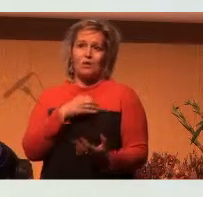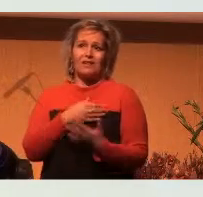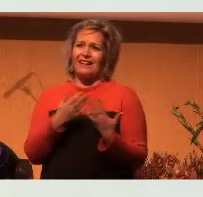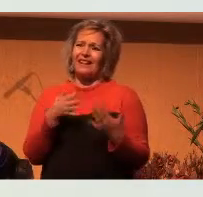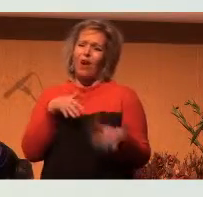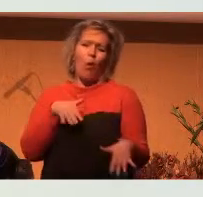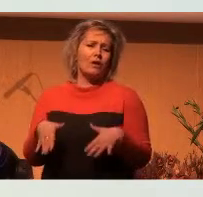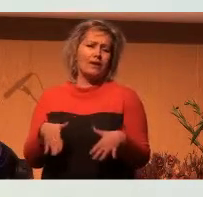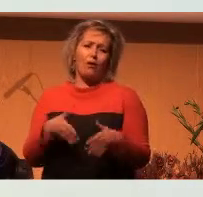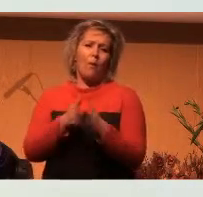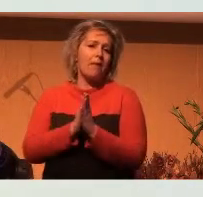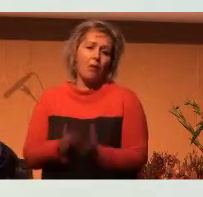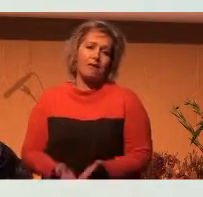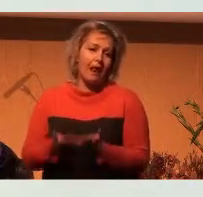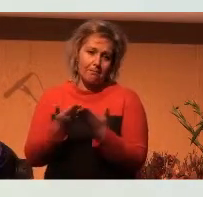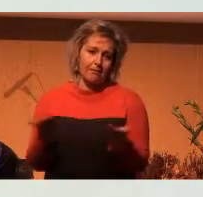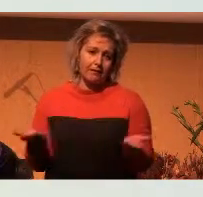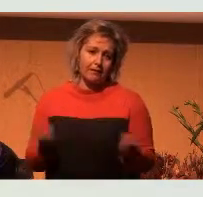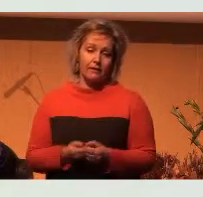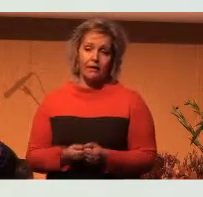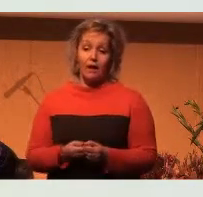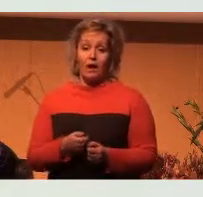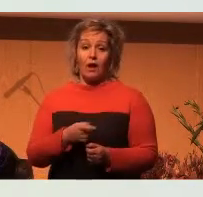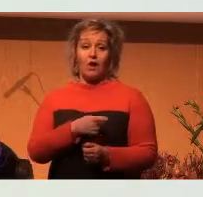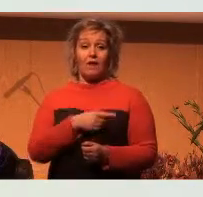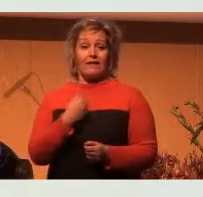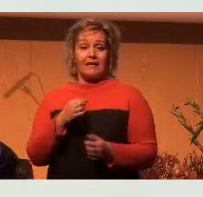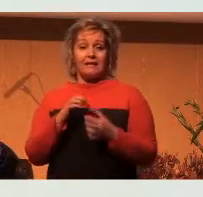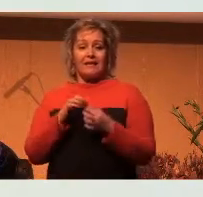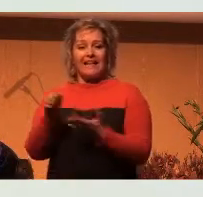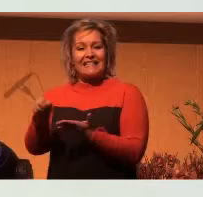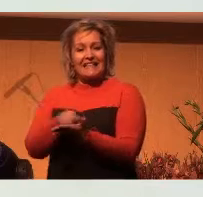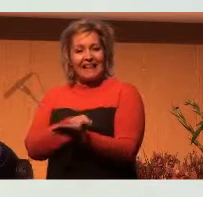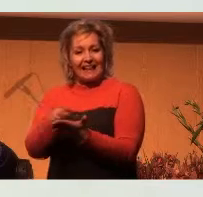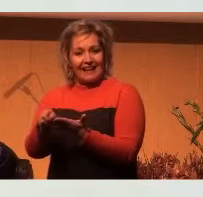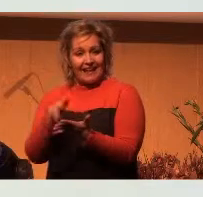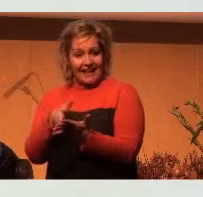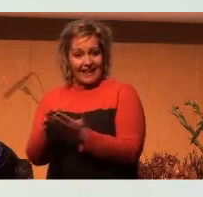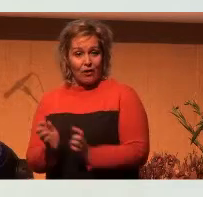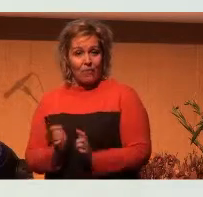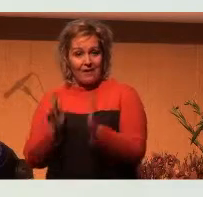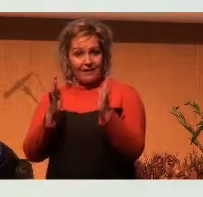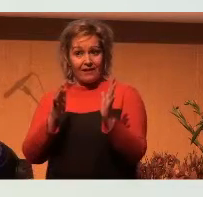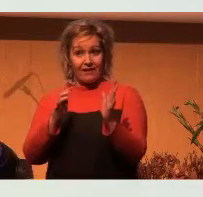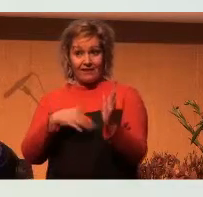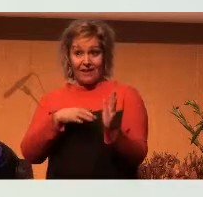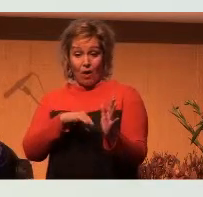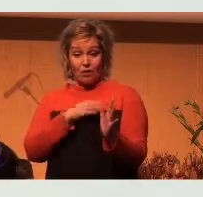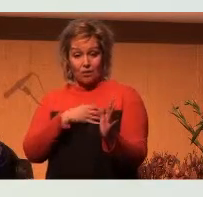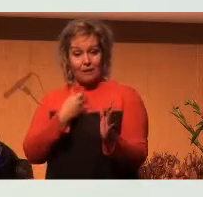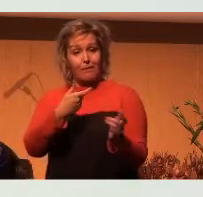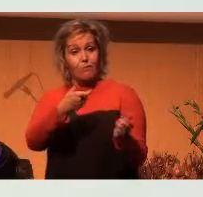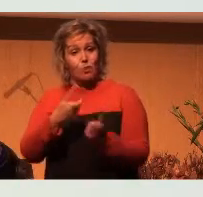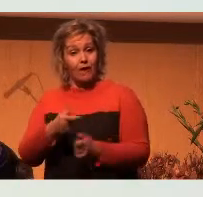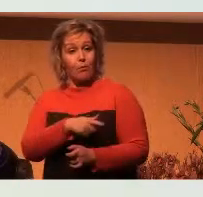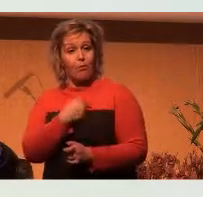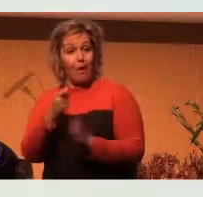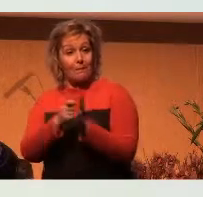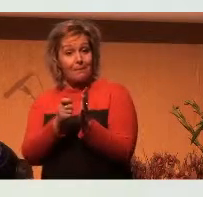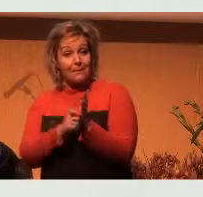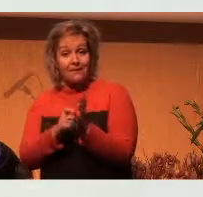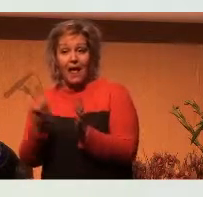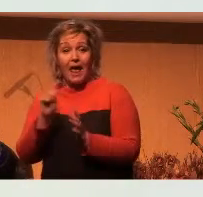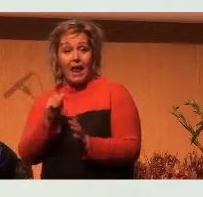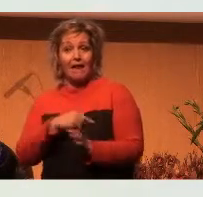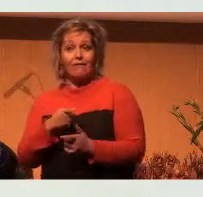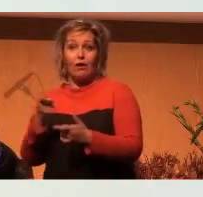eller orker å be om hjelp. Når vi kommer til screening gjennom livet, ønsker vi da å bli mottatt på våre premisser, eller ønsker